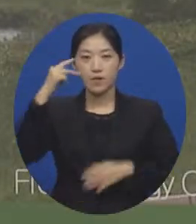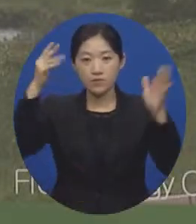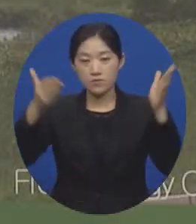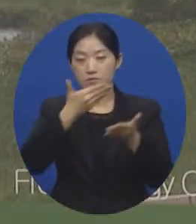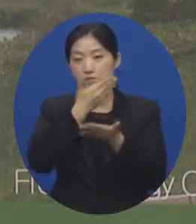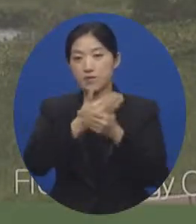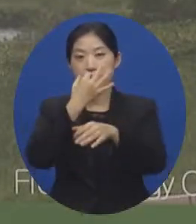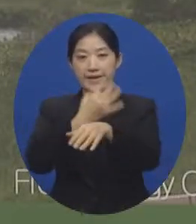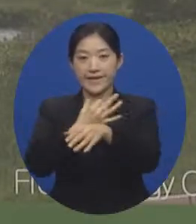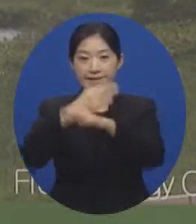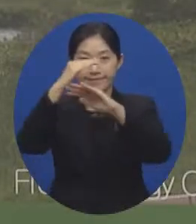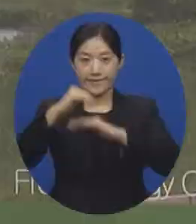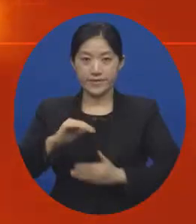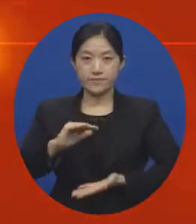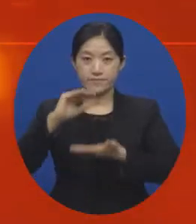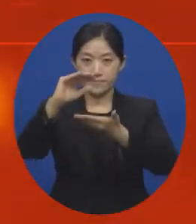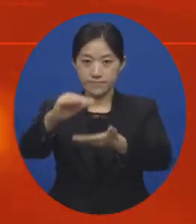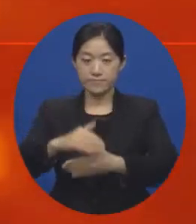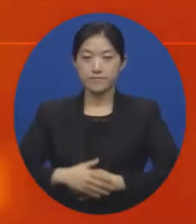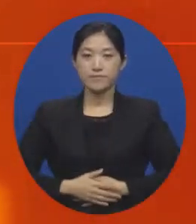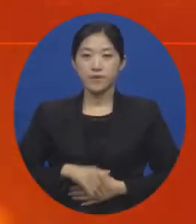금주의 간추린 뉴스입니다.